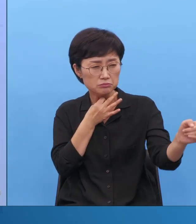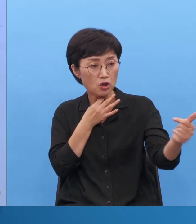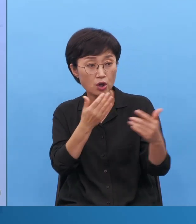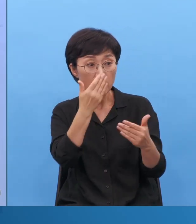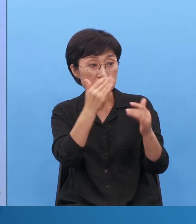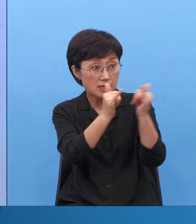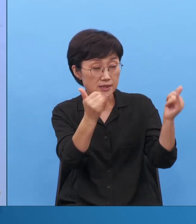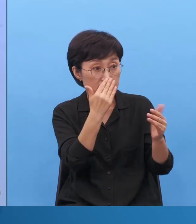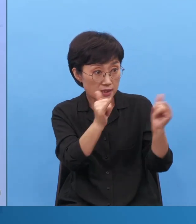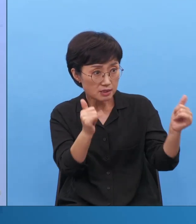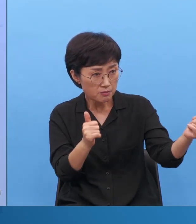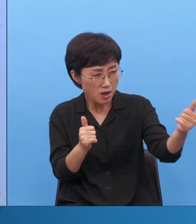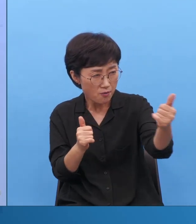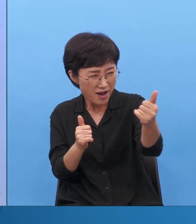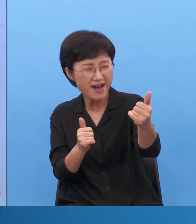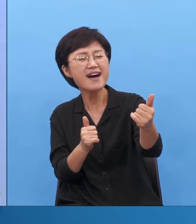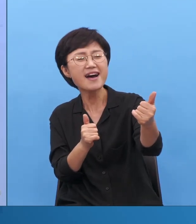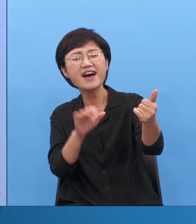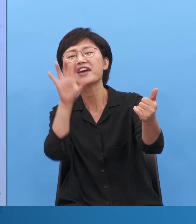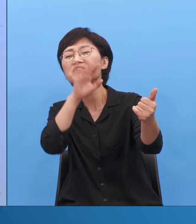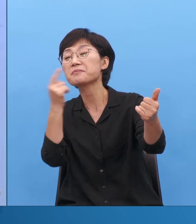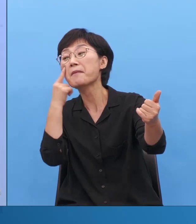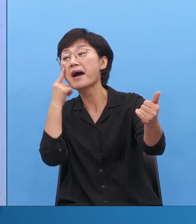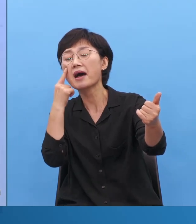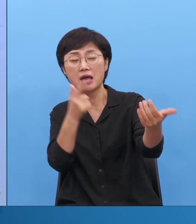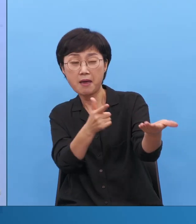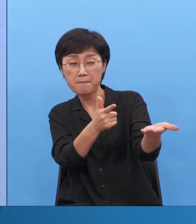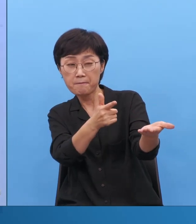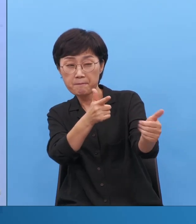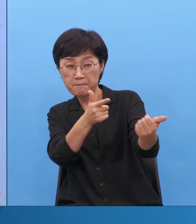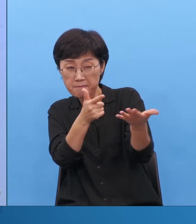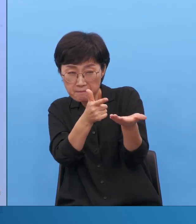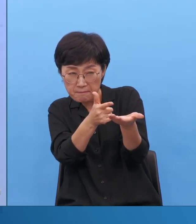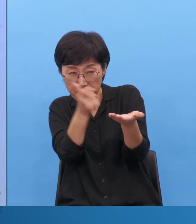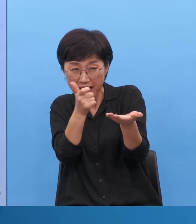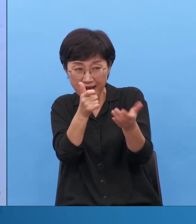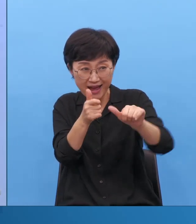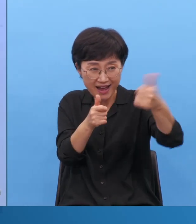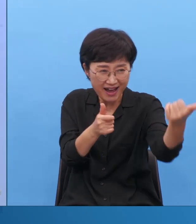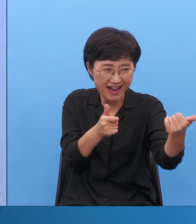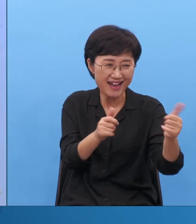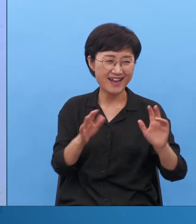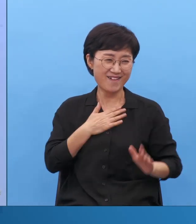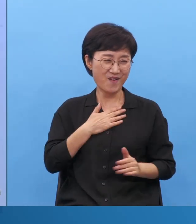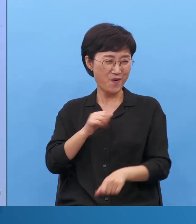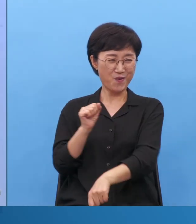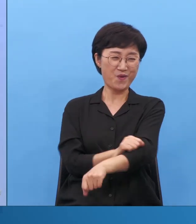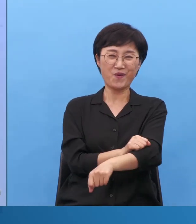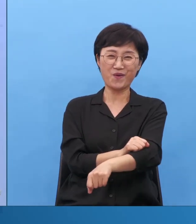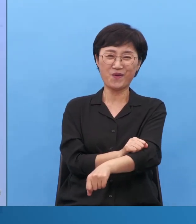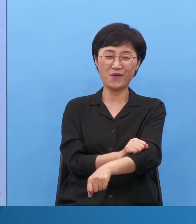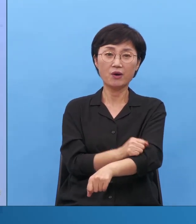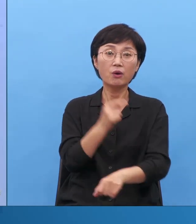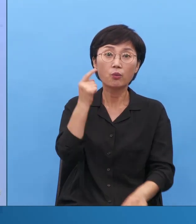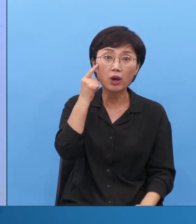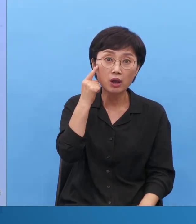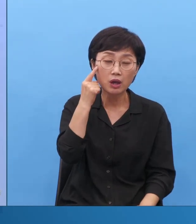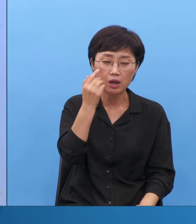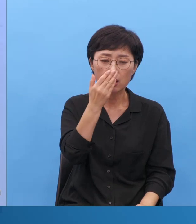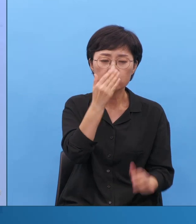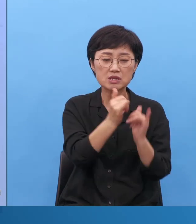사람도 아니라 이게. practice. So to them, Jews weren't 정도까지 even people. It was to that point that they 어디 feel 막 가스 시대 죽고 물에 빠지죠. 그거는